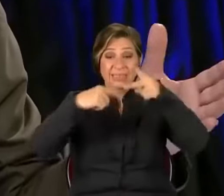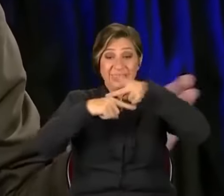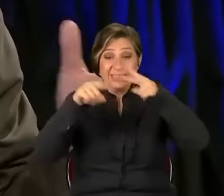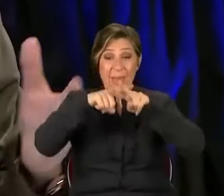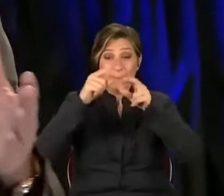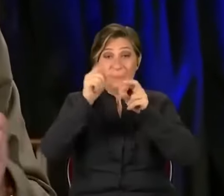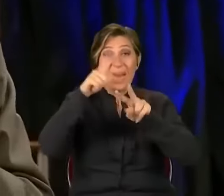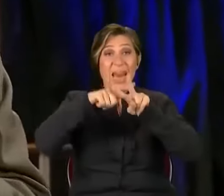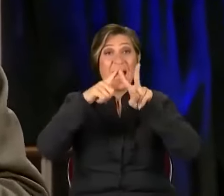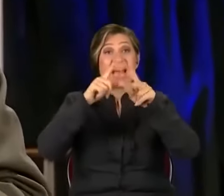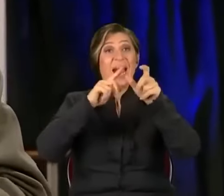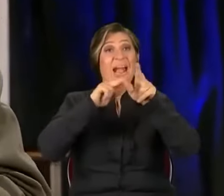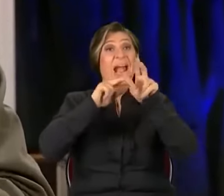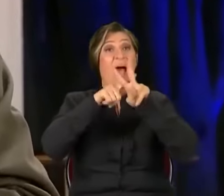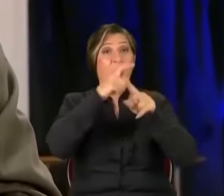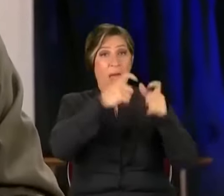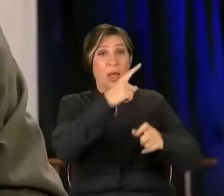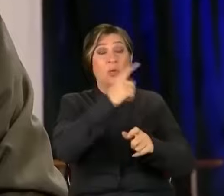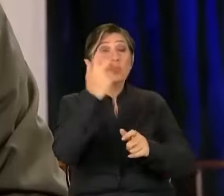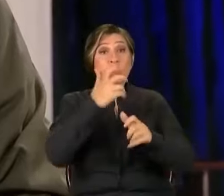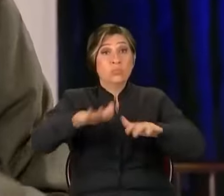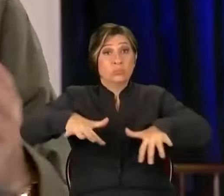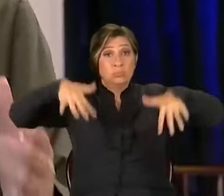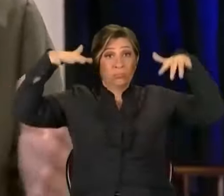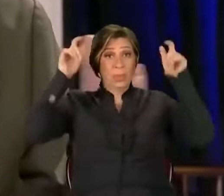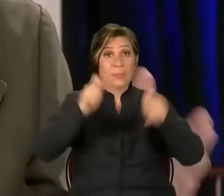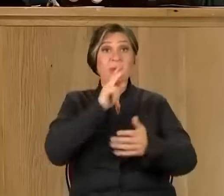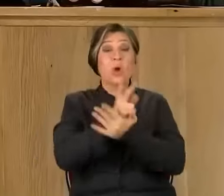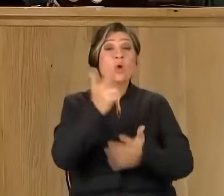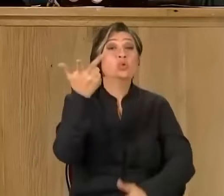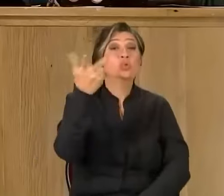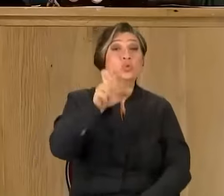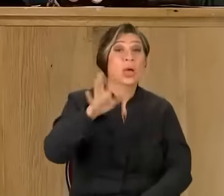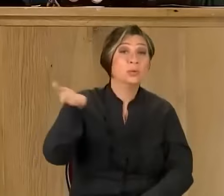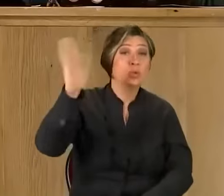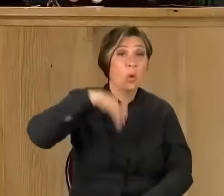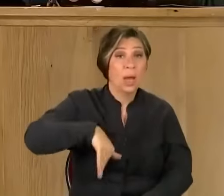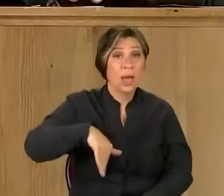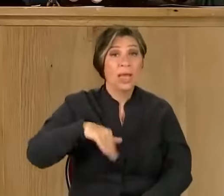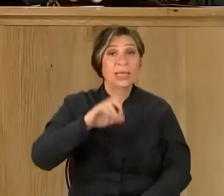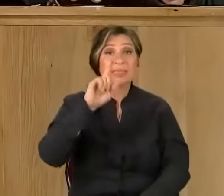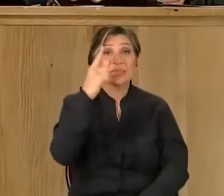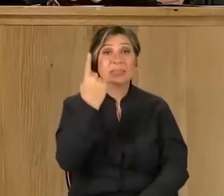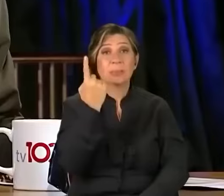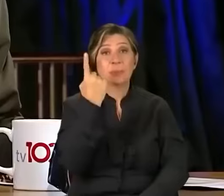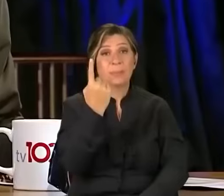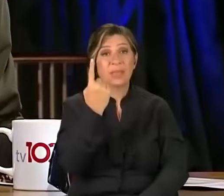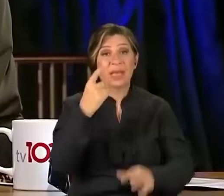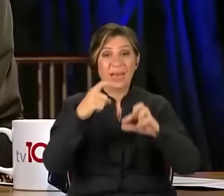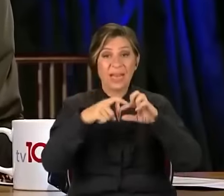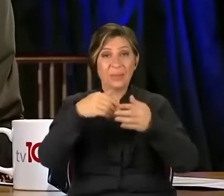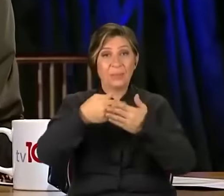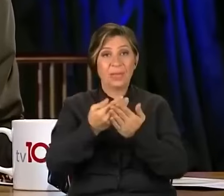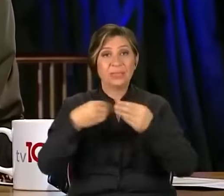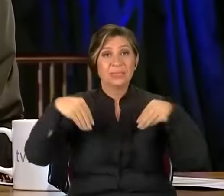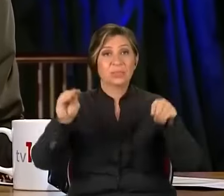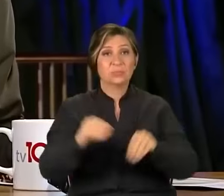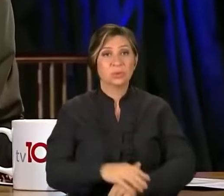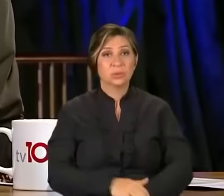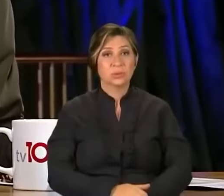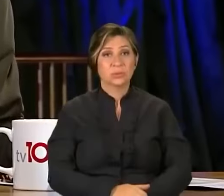büyük stadyumda bir Rihanna konseri düzenlemeye karar verdiler. Ve 3 ay sonra sadece tek bir Rihanna bileti